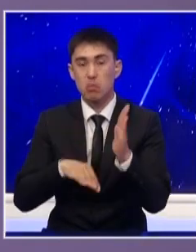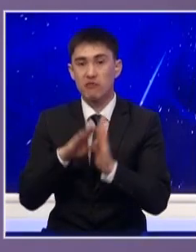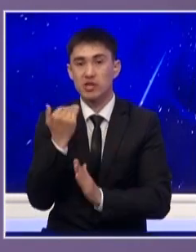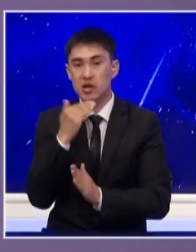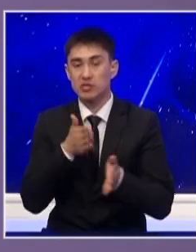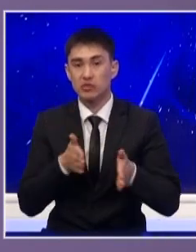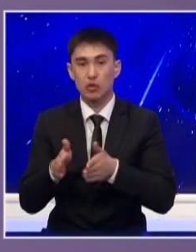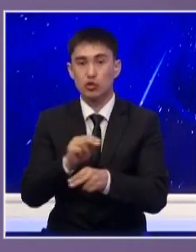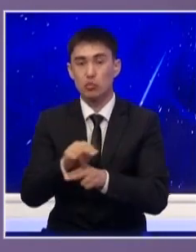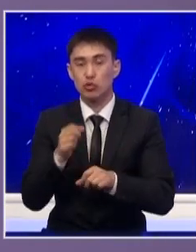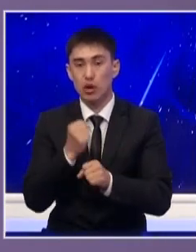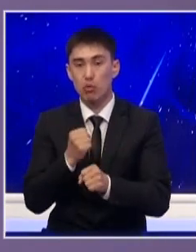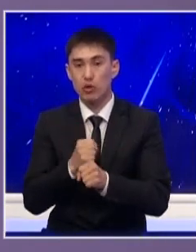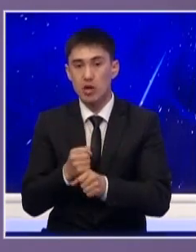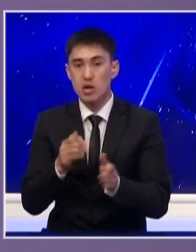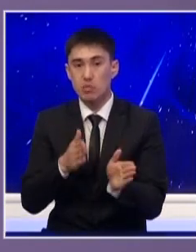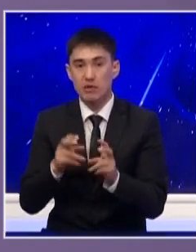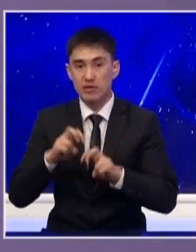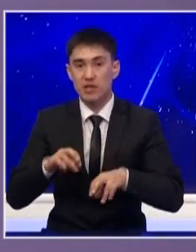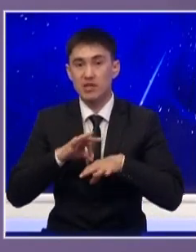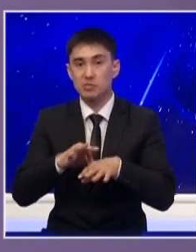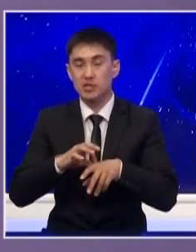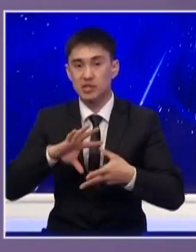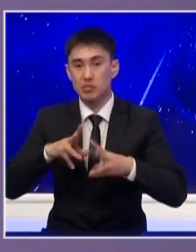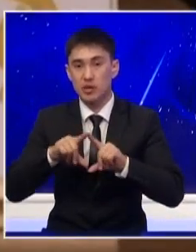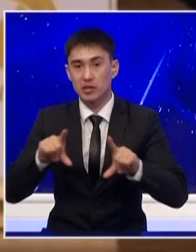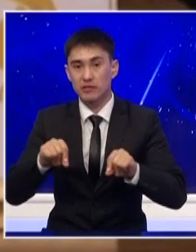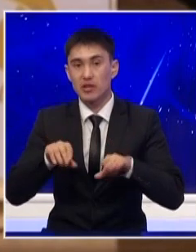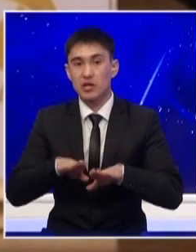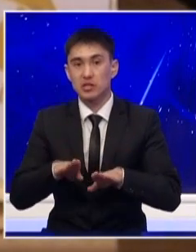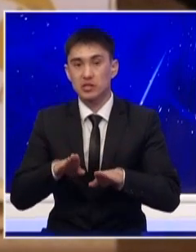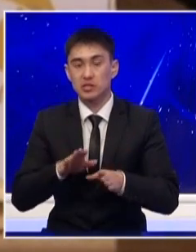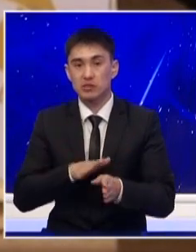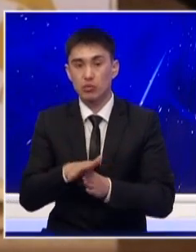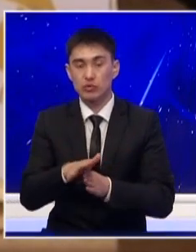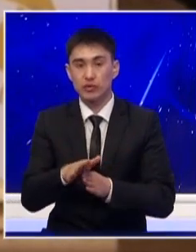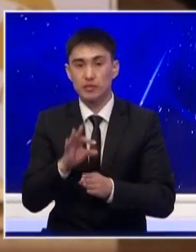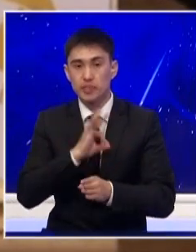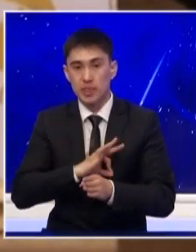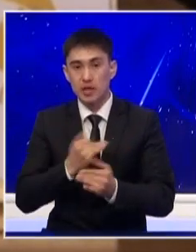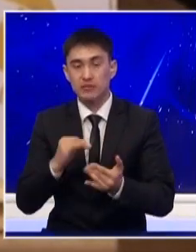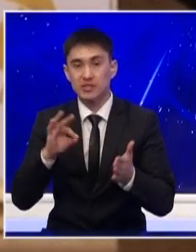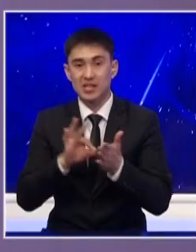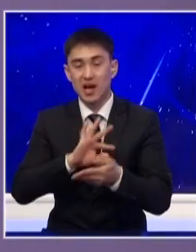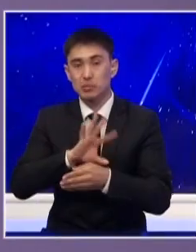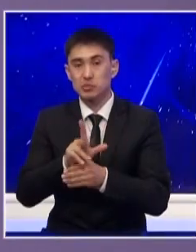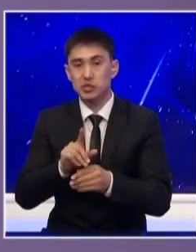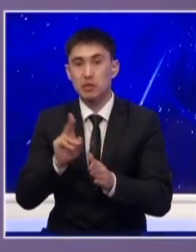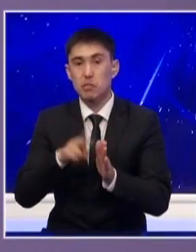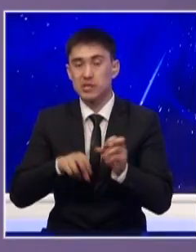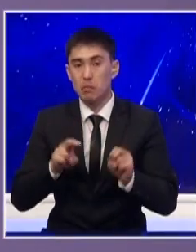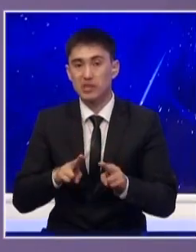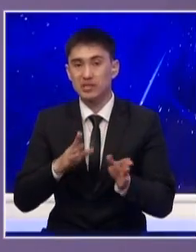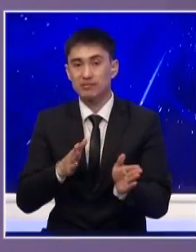качества дорожно-ремонтных работ и проведения экспертизы объектов, находящихся в эксплуатации. Стоит отметить, в целях обеспечения безопасного